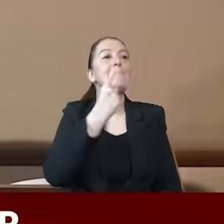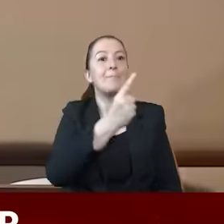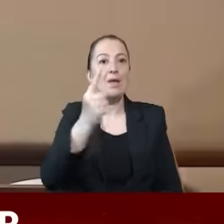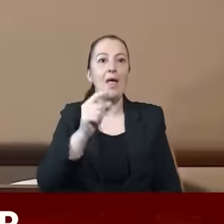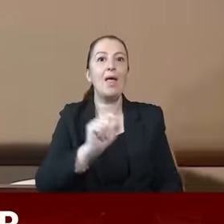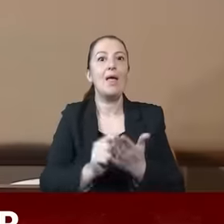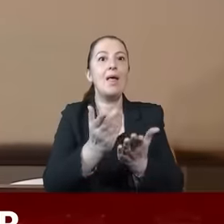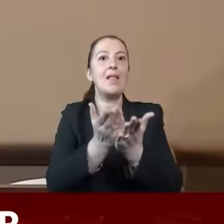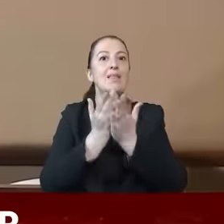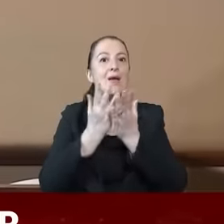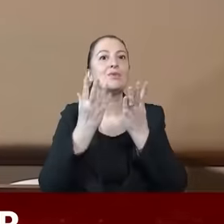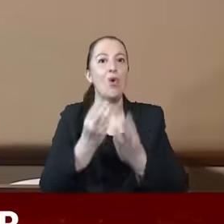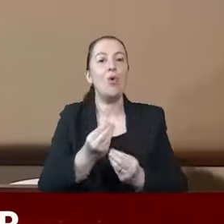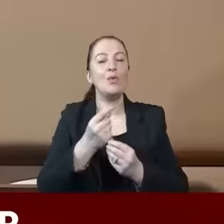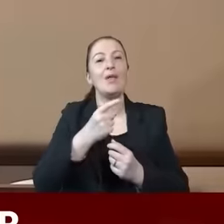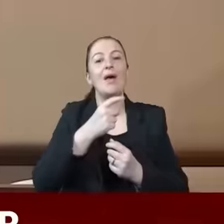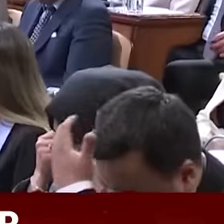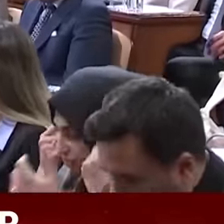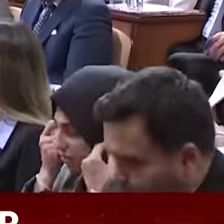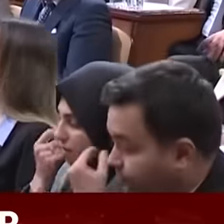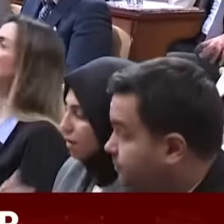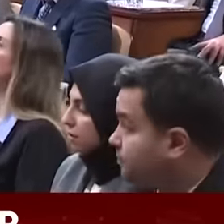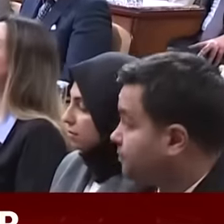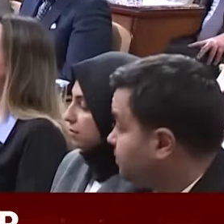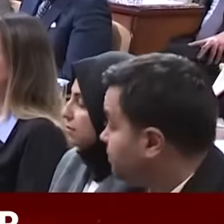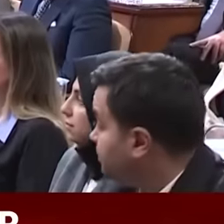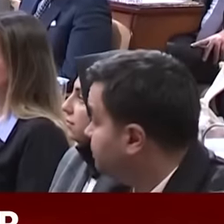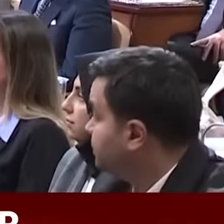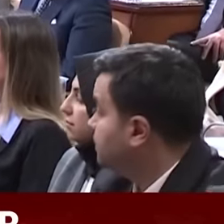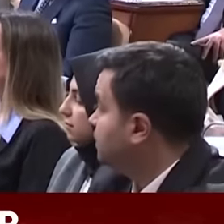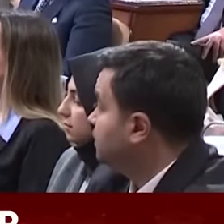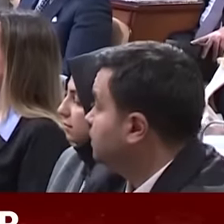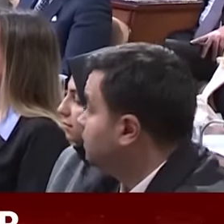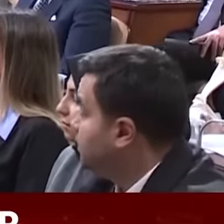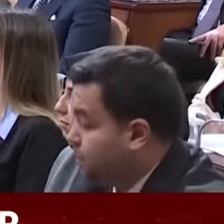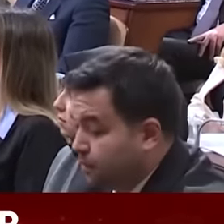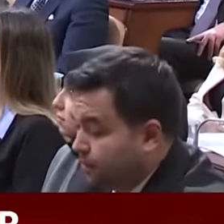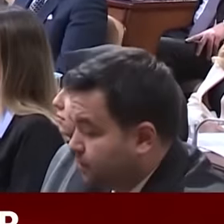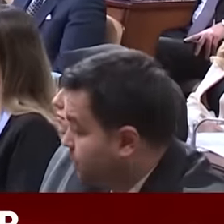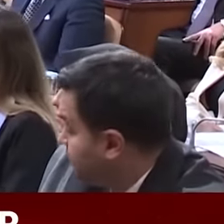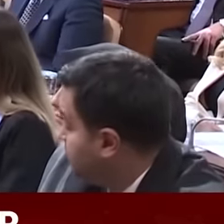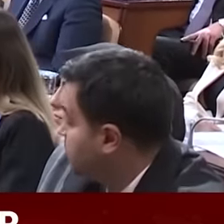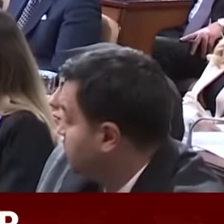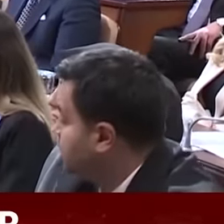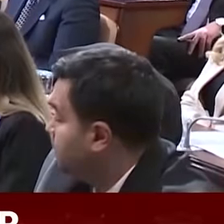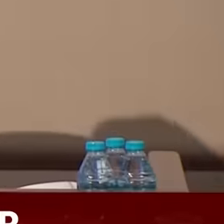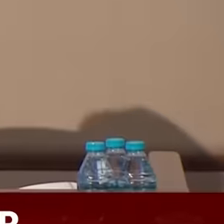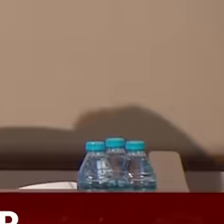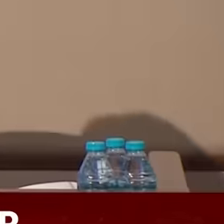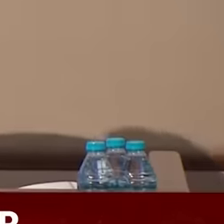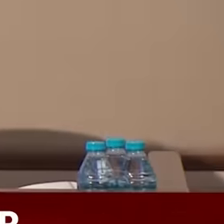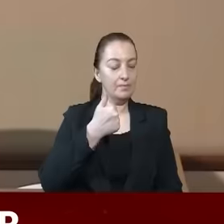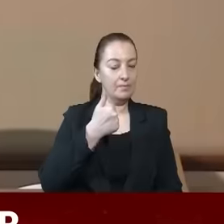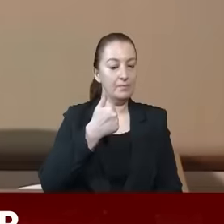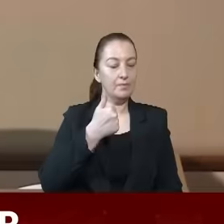çıkarttığı Bir Milat olarak görelim İlk mesajını seçim sonuçları üzerinden verdi İmamoğlu ortak akıl ve çözüm